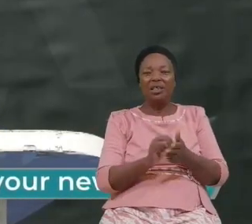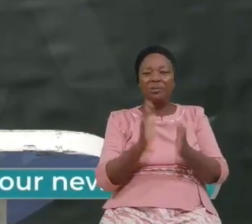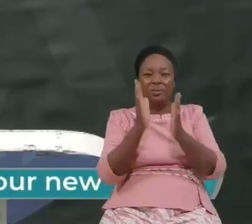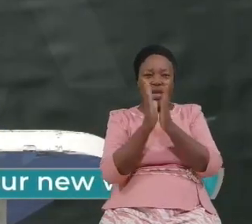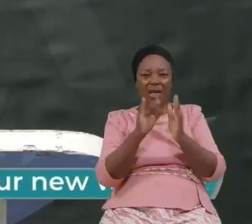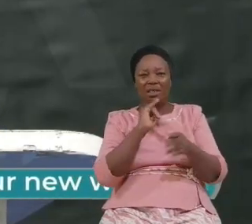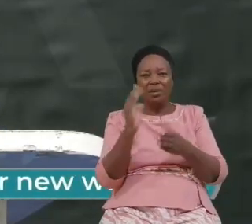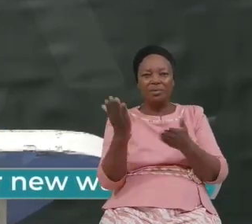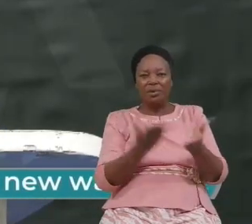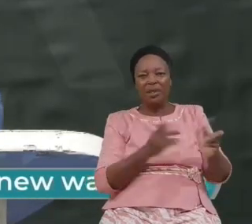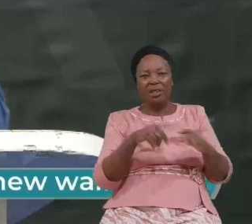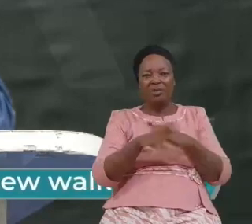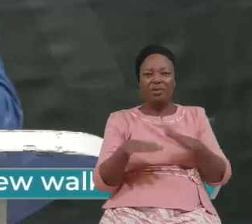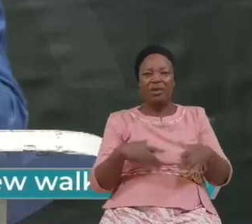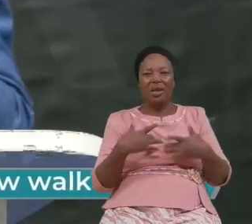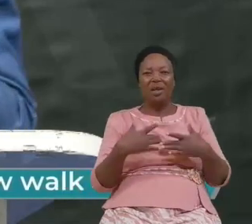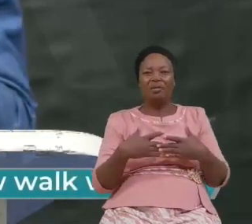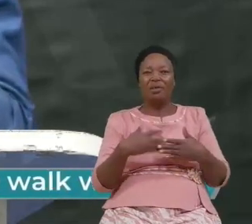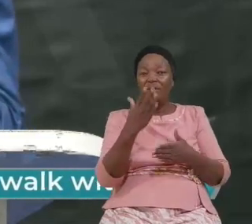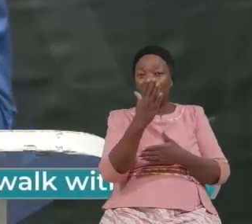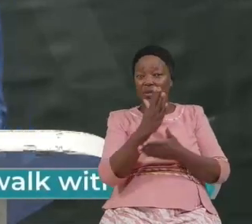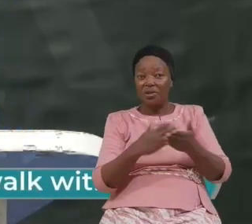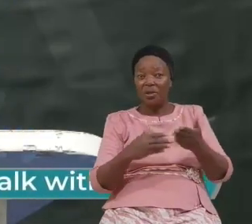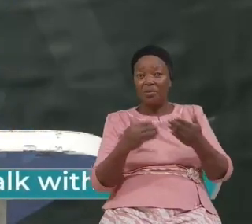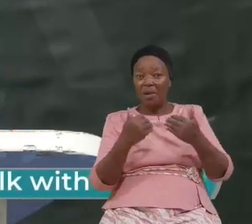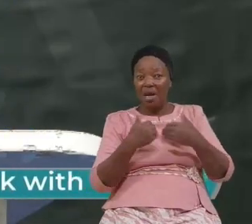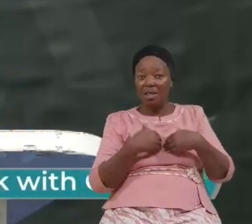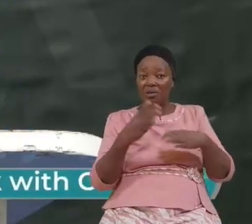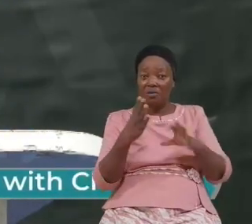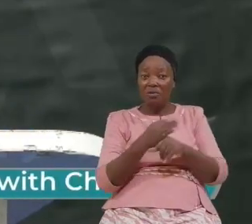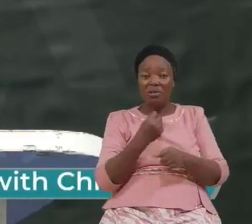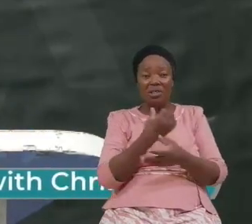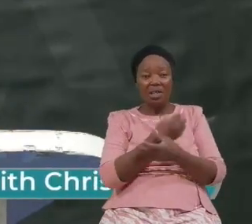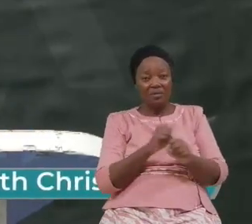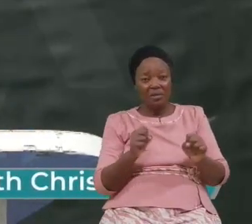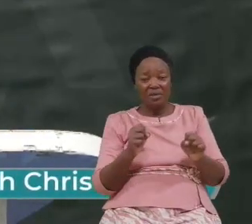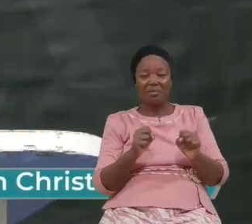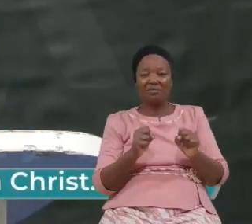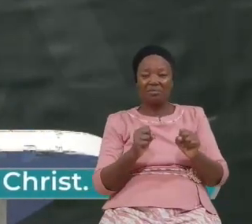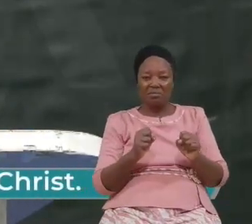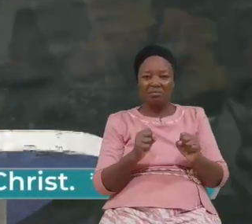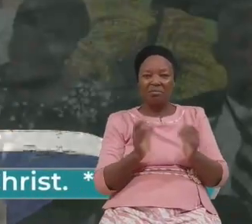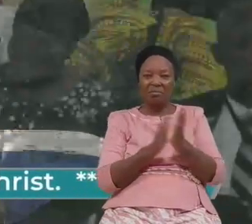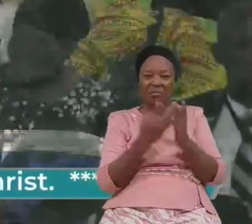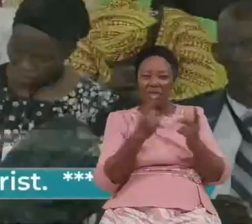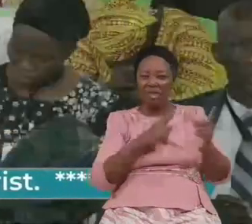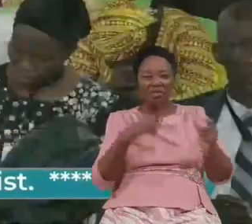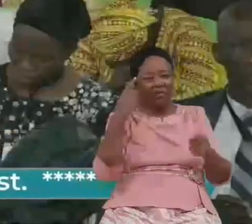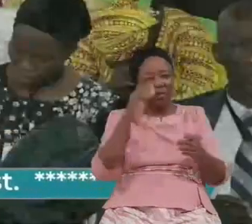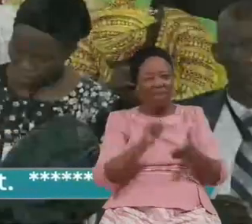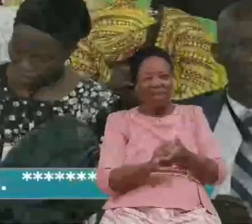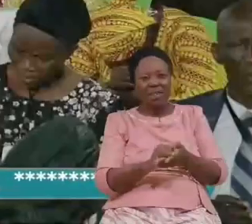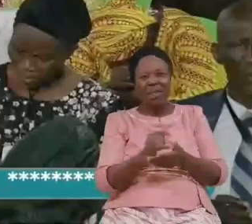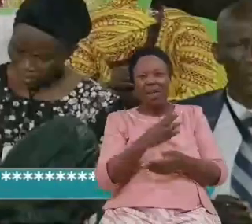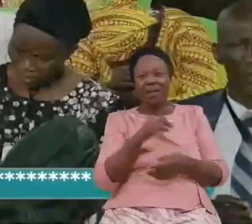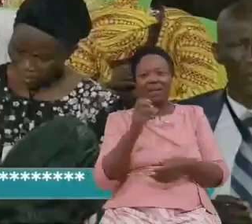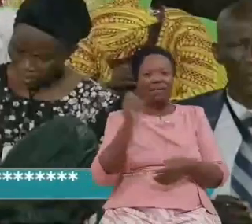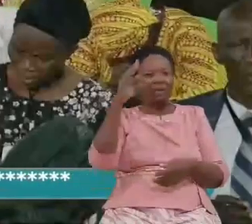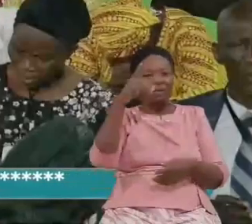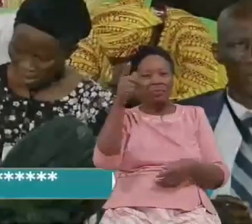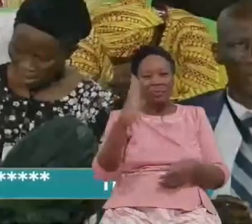intersection d'autant derrière le salut il parle de cela